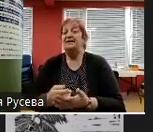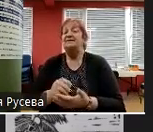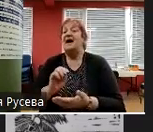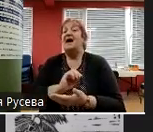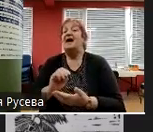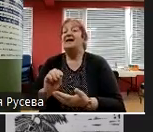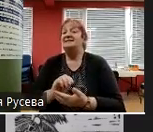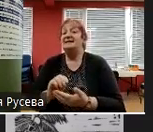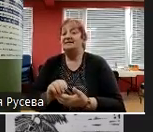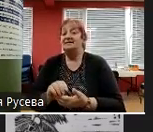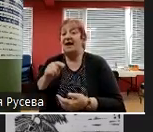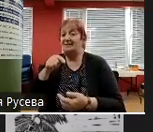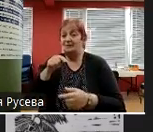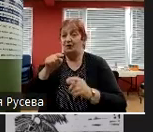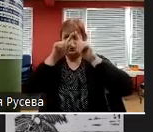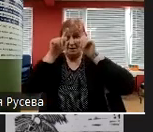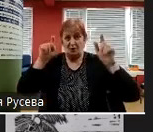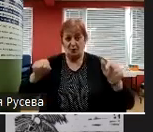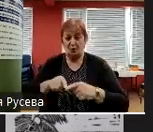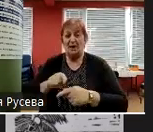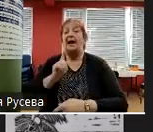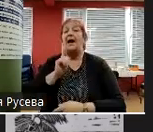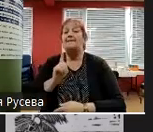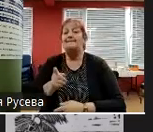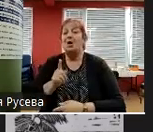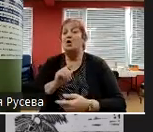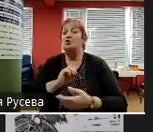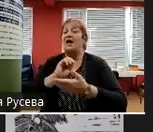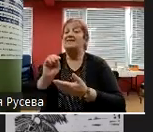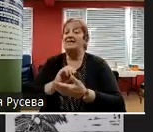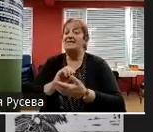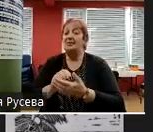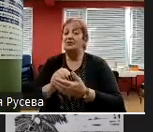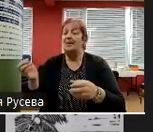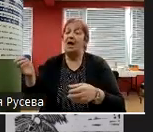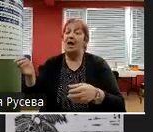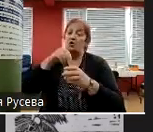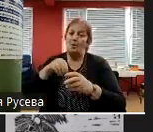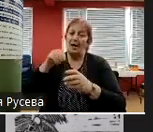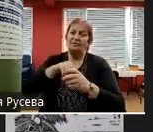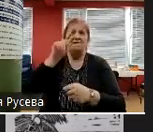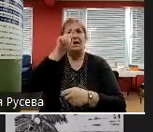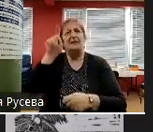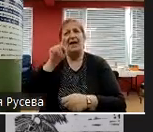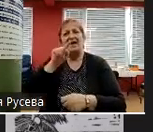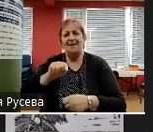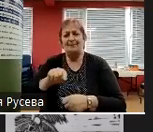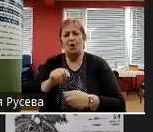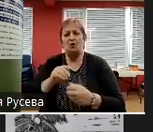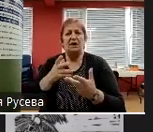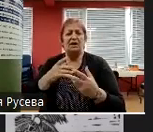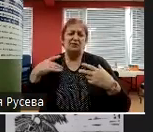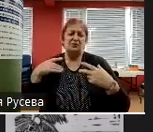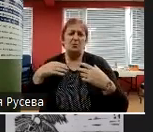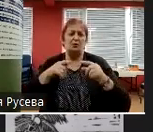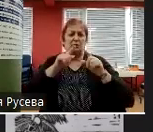регистрация. В този формуляр можете да напишете допълнителни въпроси или свободни